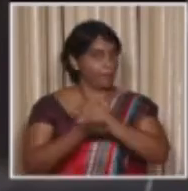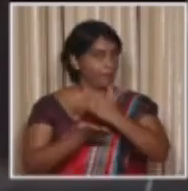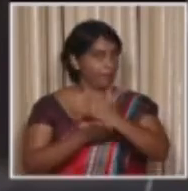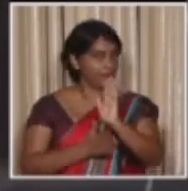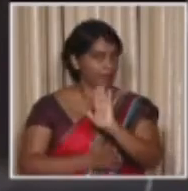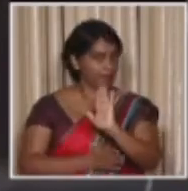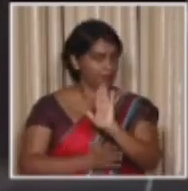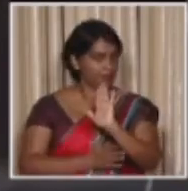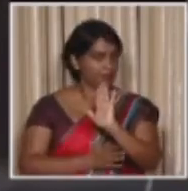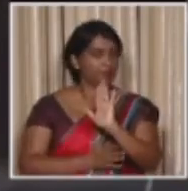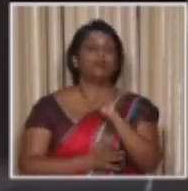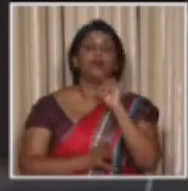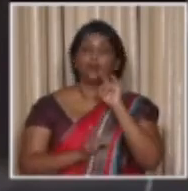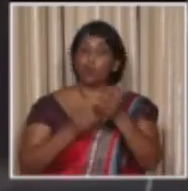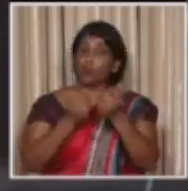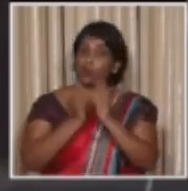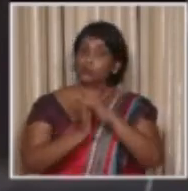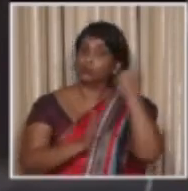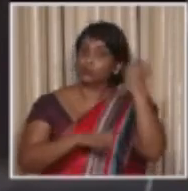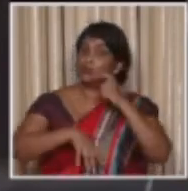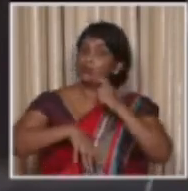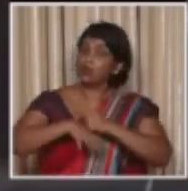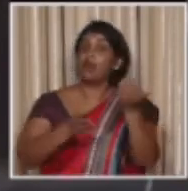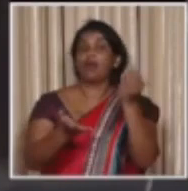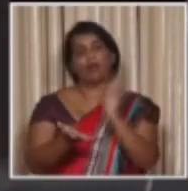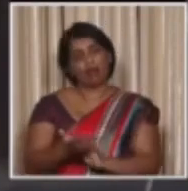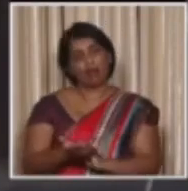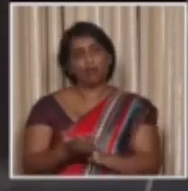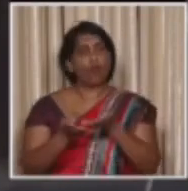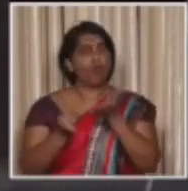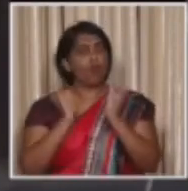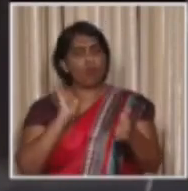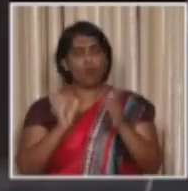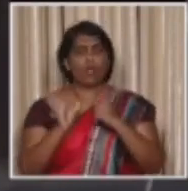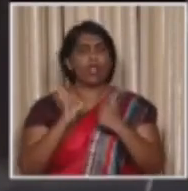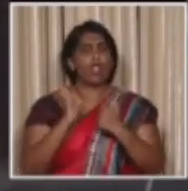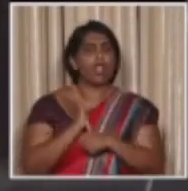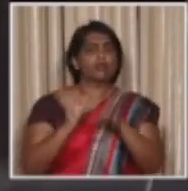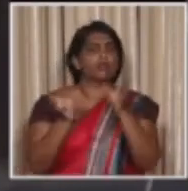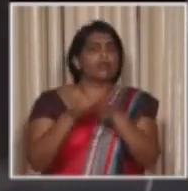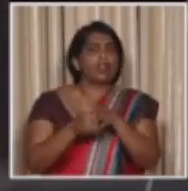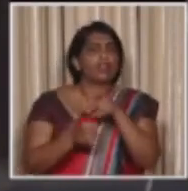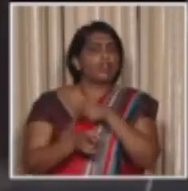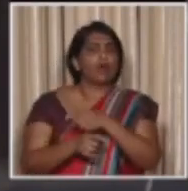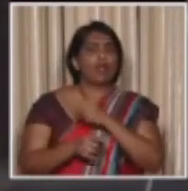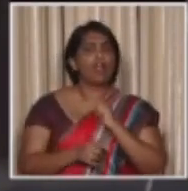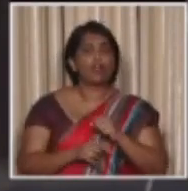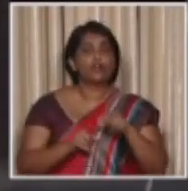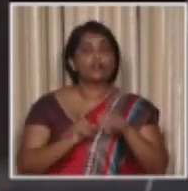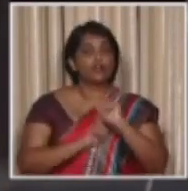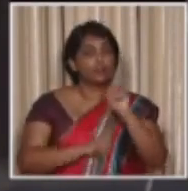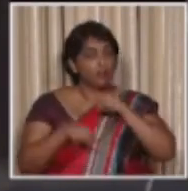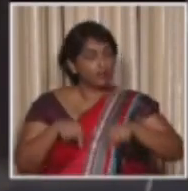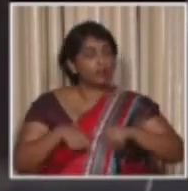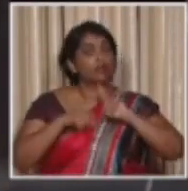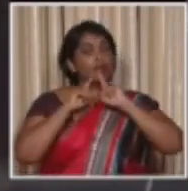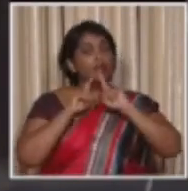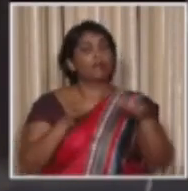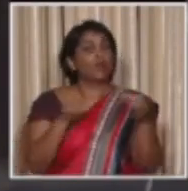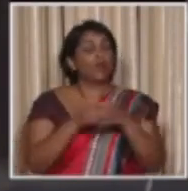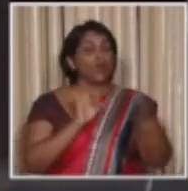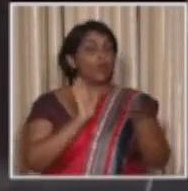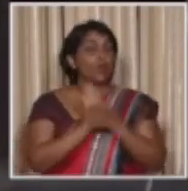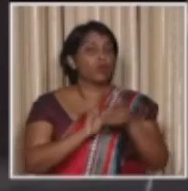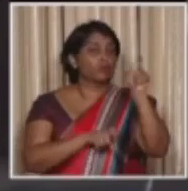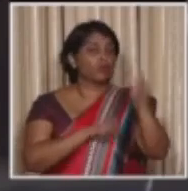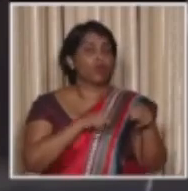එපා. හැබැයි තමගේ කතාව වේලාවෙදී නැවතවතාවක් කවුද මේ පනත හදපු කණ්ඩායම කියලා මේ ගරු සභාවට හෙළි කරන්න කවුරු එක්කද වැඩ කළේ